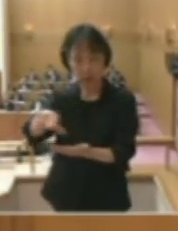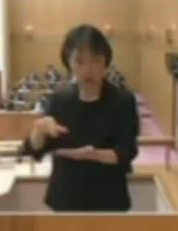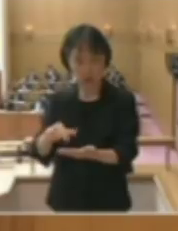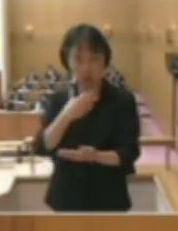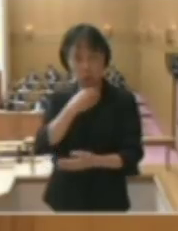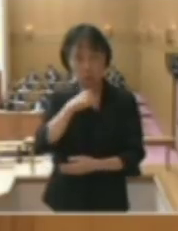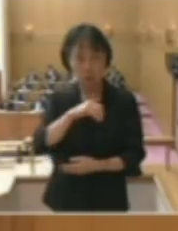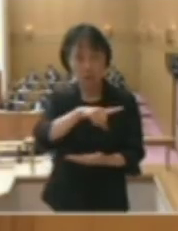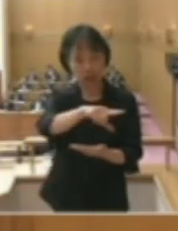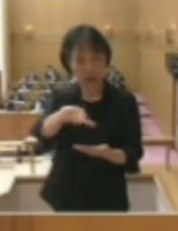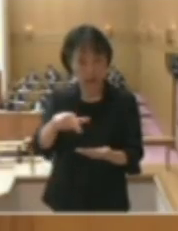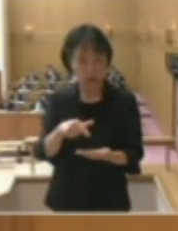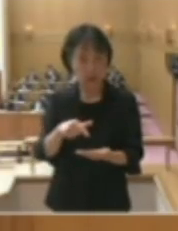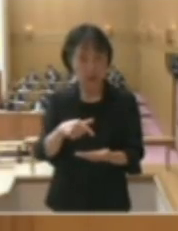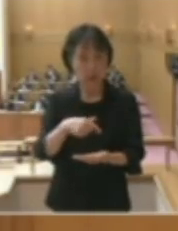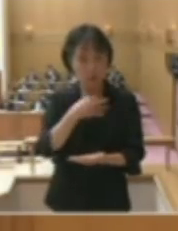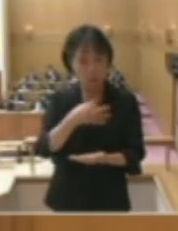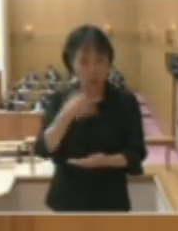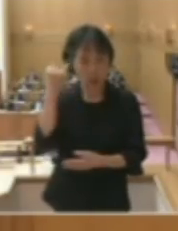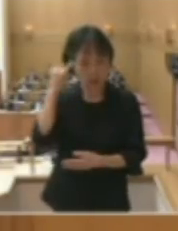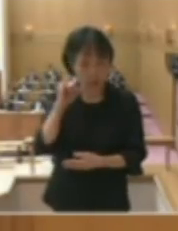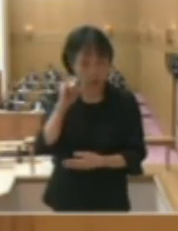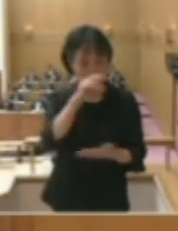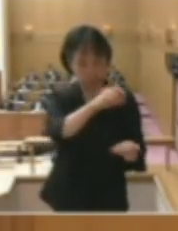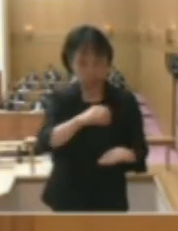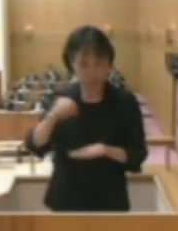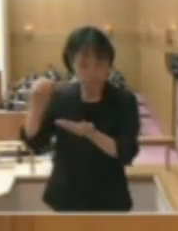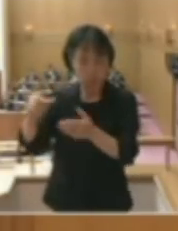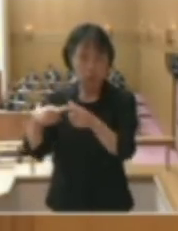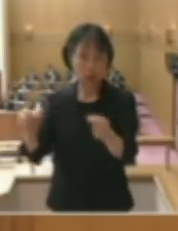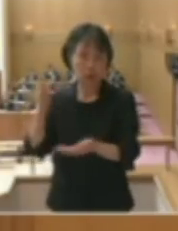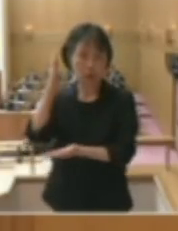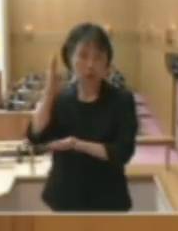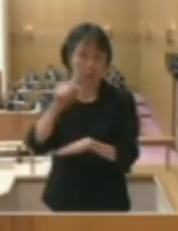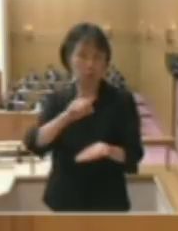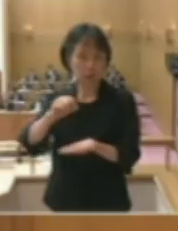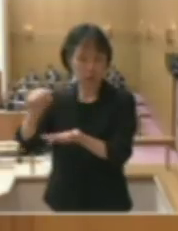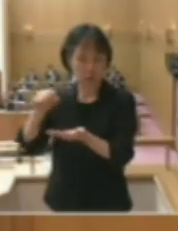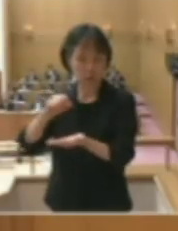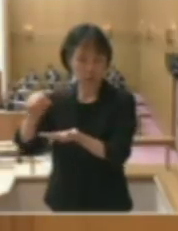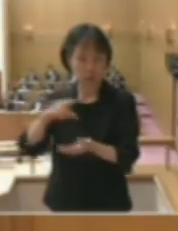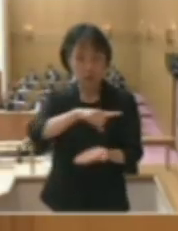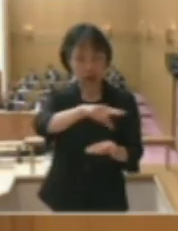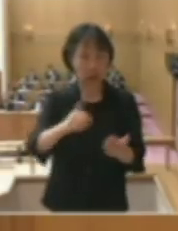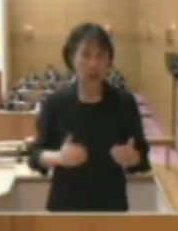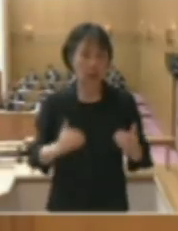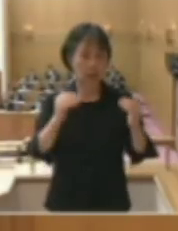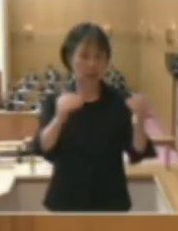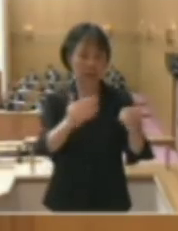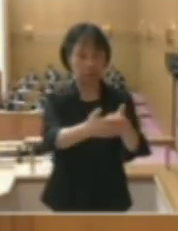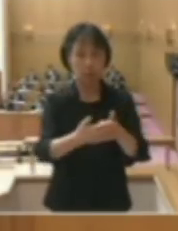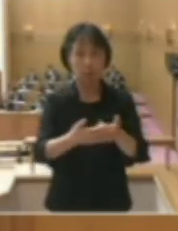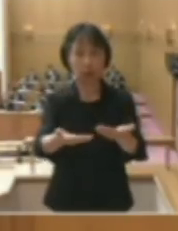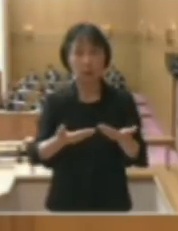域の声を吸い上げ、それを国政に反映し、地域の発展に貢献をいただいてきました。そうした